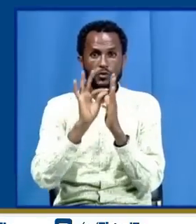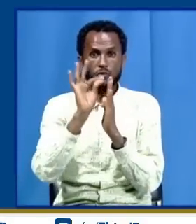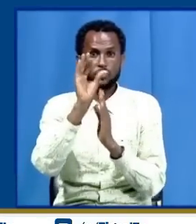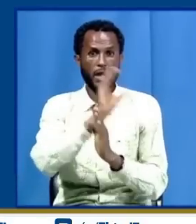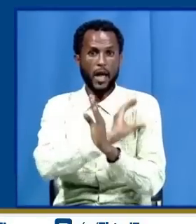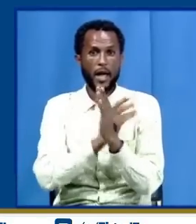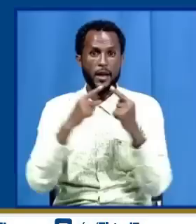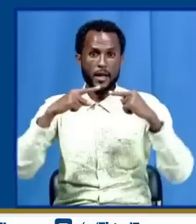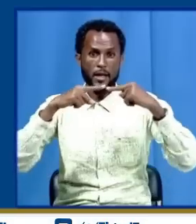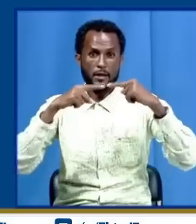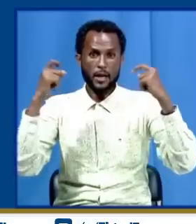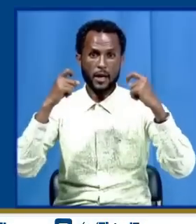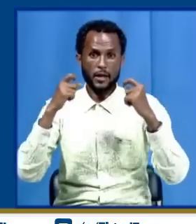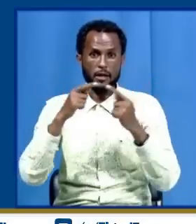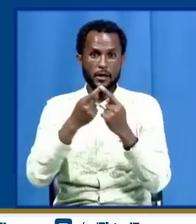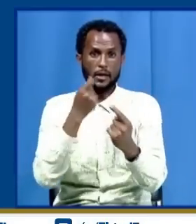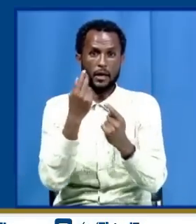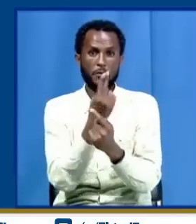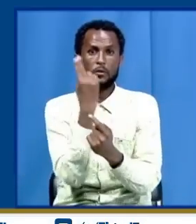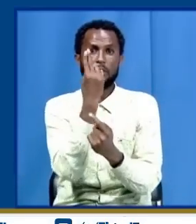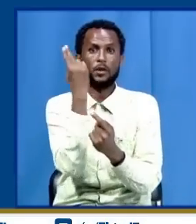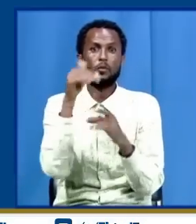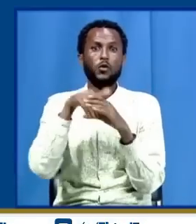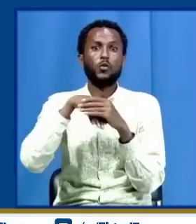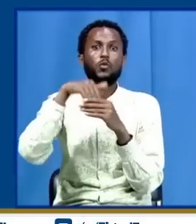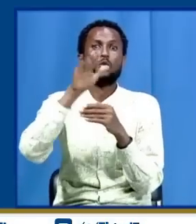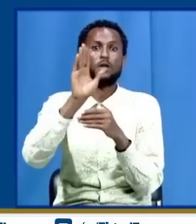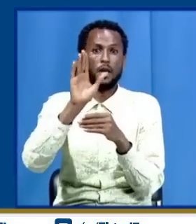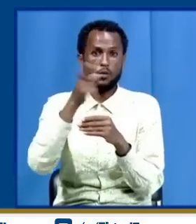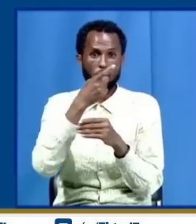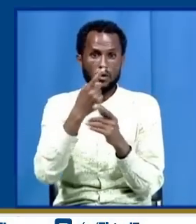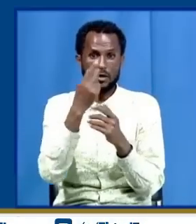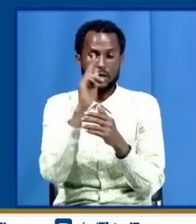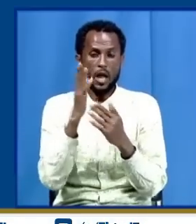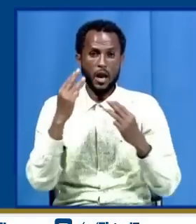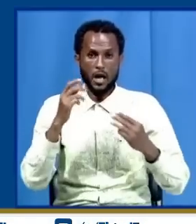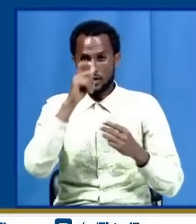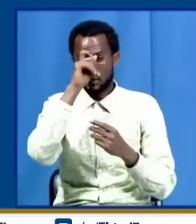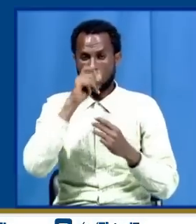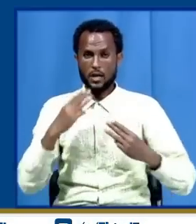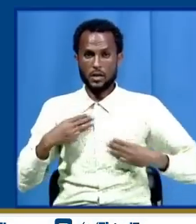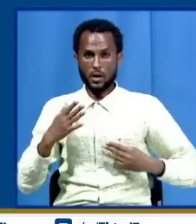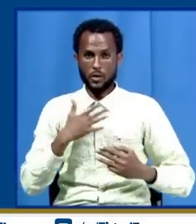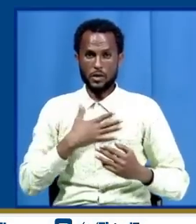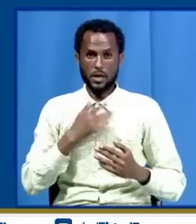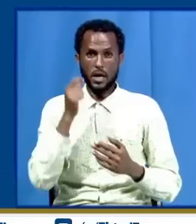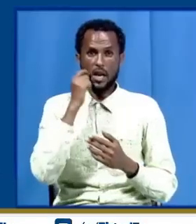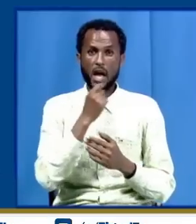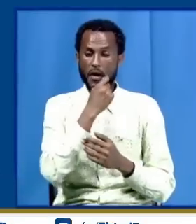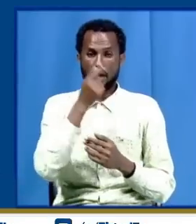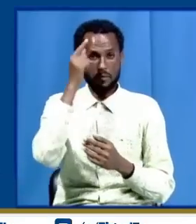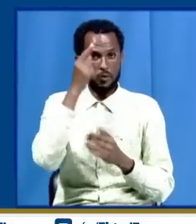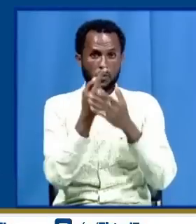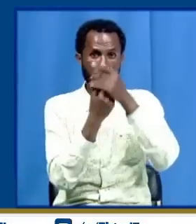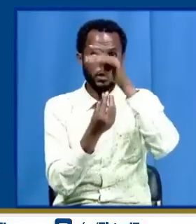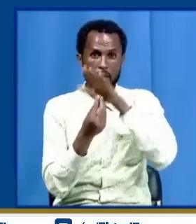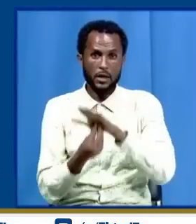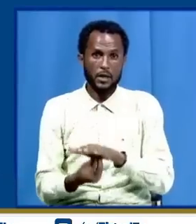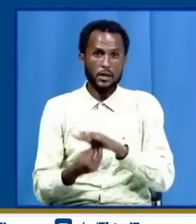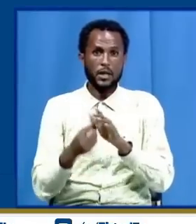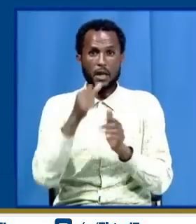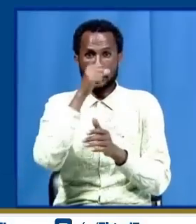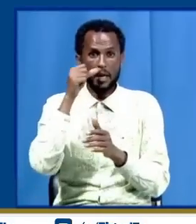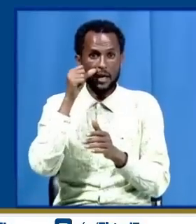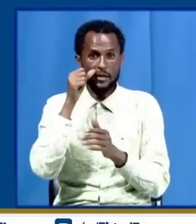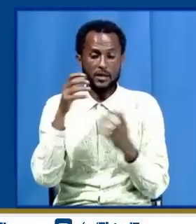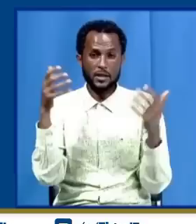ጸላኢ ካብ ጥቕሚ ወፃኢ ኮይኑ ሳላ ጅግና ሰራዊትና ናይ ኣብይ ኣሕመድን ውልቀ መላኺ ኢሳያስን ናይ